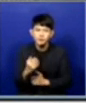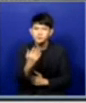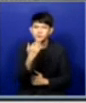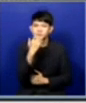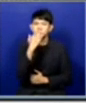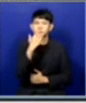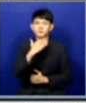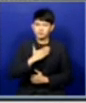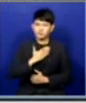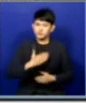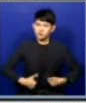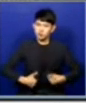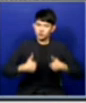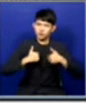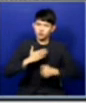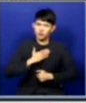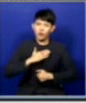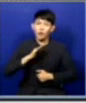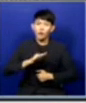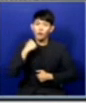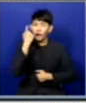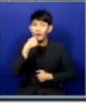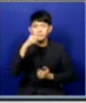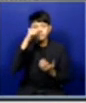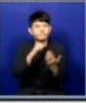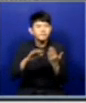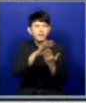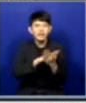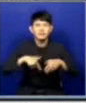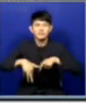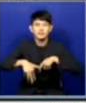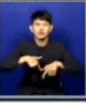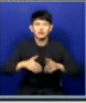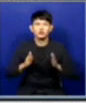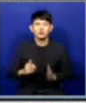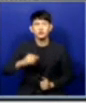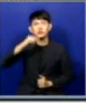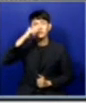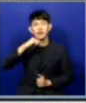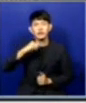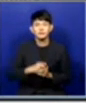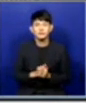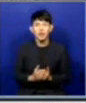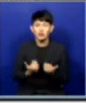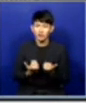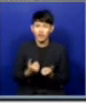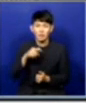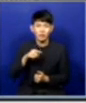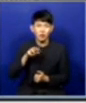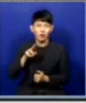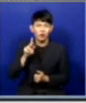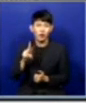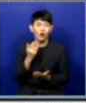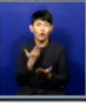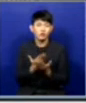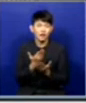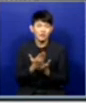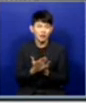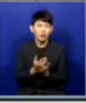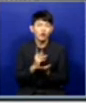ออยู่ของคนในประเทศไทยการให้กู้ของพ.ร.ก.กู้เงิน 500,000 ล้านบาทเพื่อช่วยเ